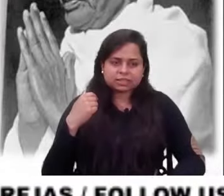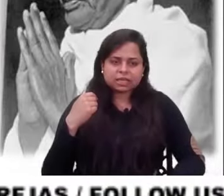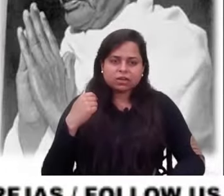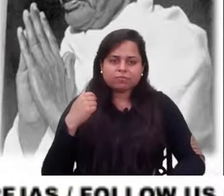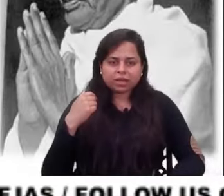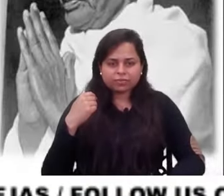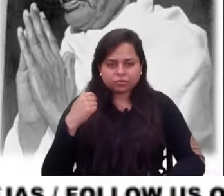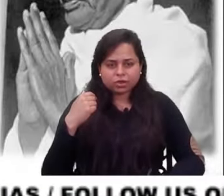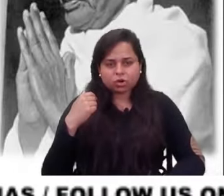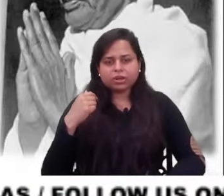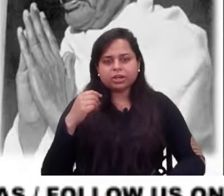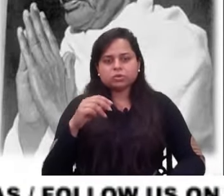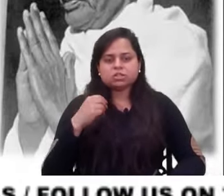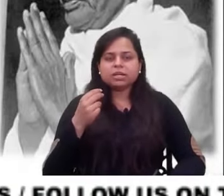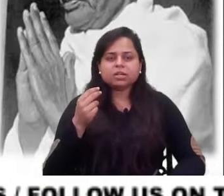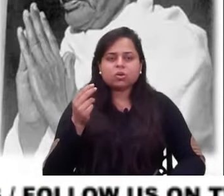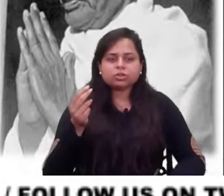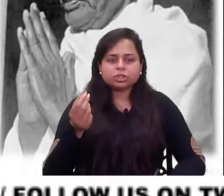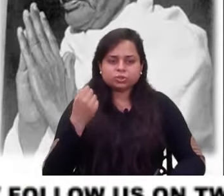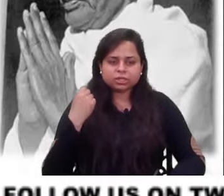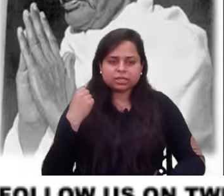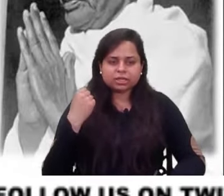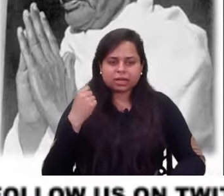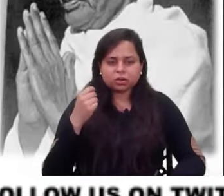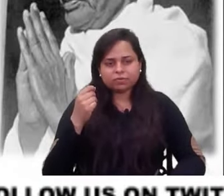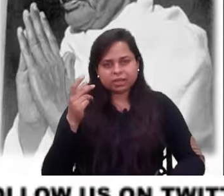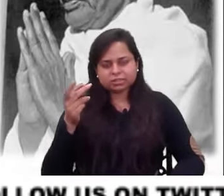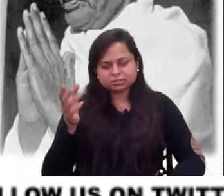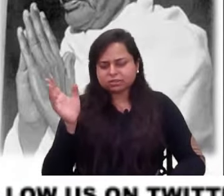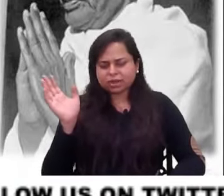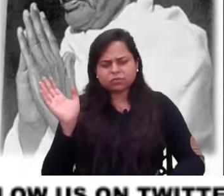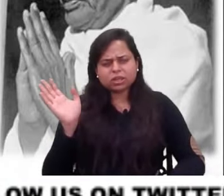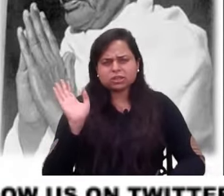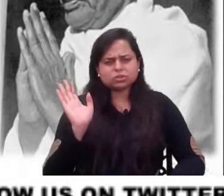965 सिड सिड